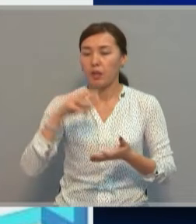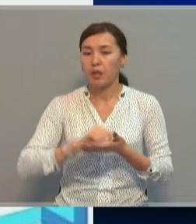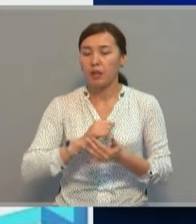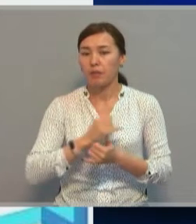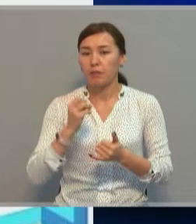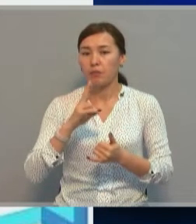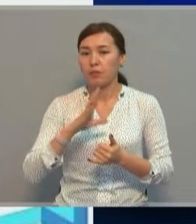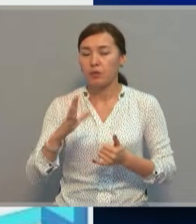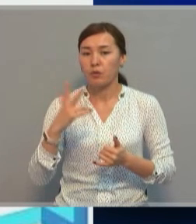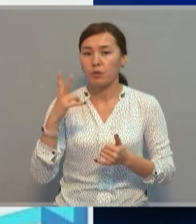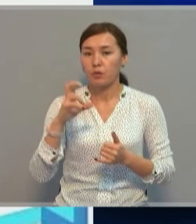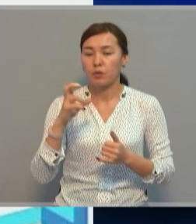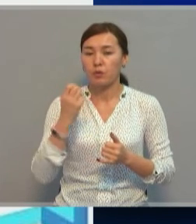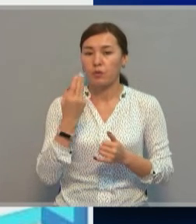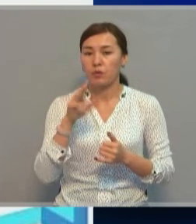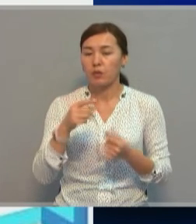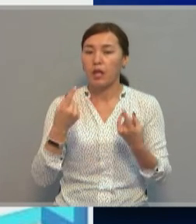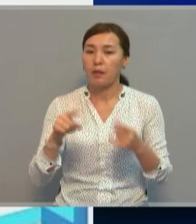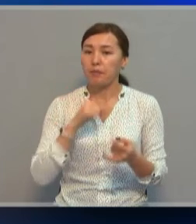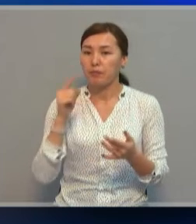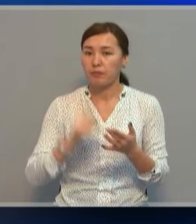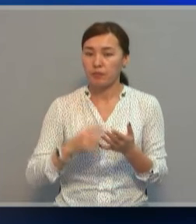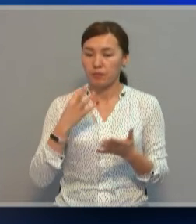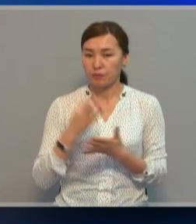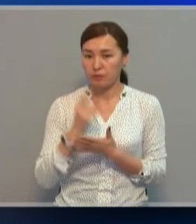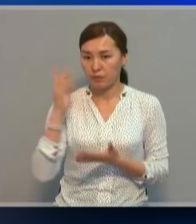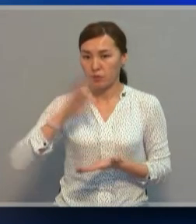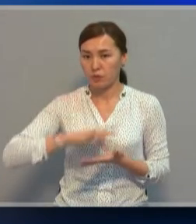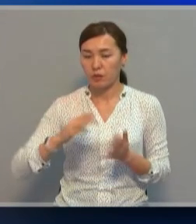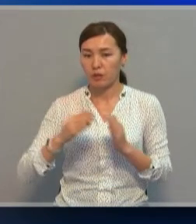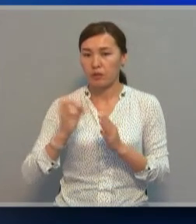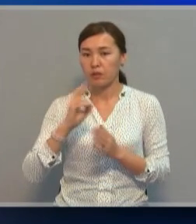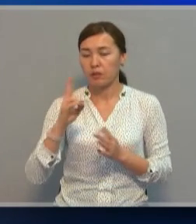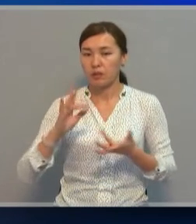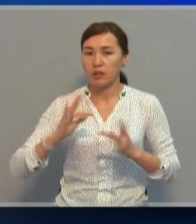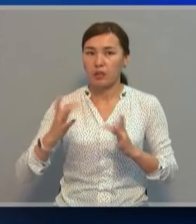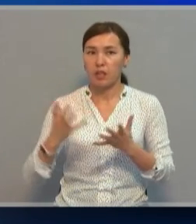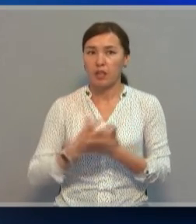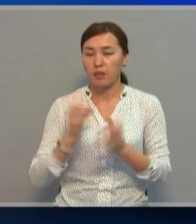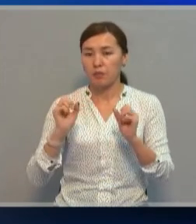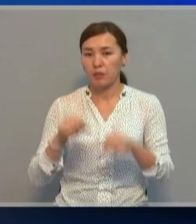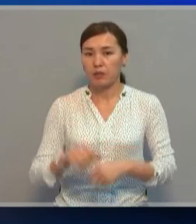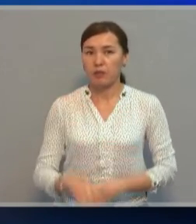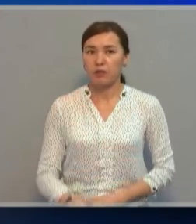беріледі. Пәтерлер саны 300 дана. Басқа да сұрақтардың жауабын Шымкент баспана кезет порталы арқылы біле аласыздар.